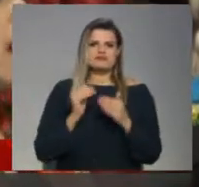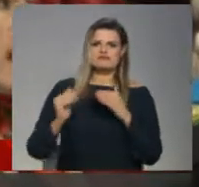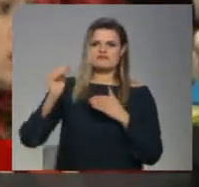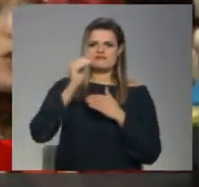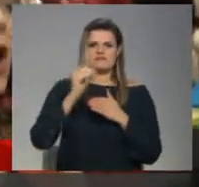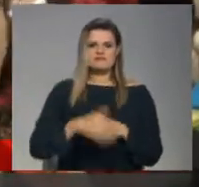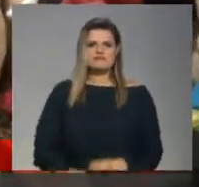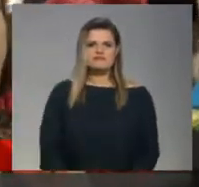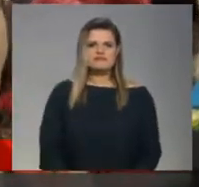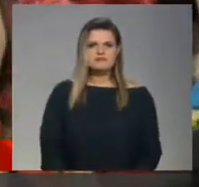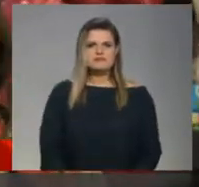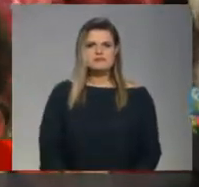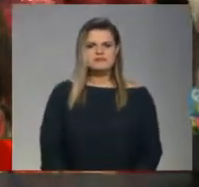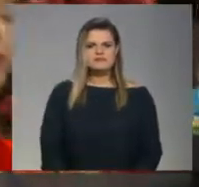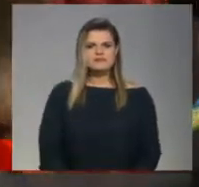augstāk.